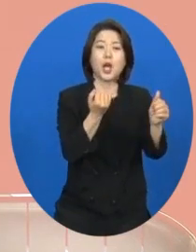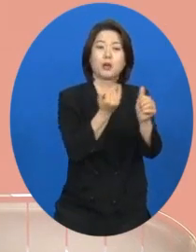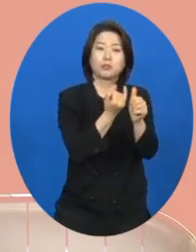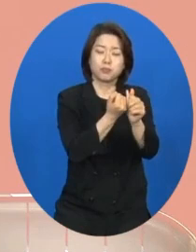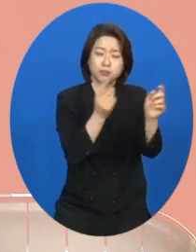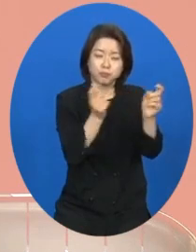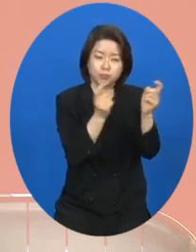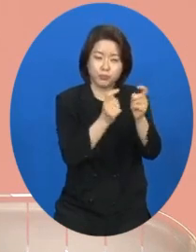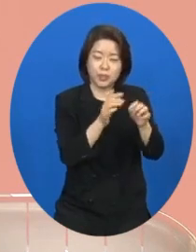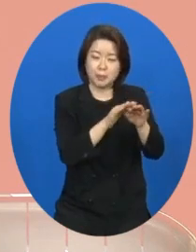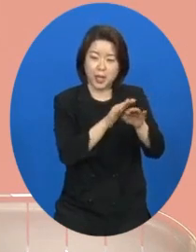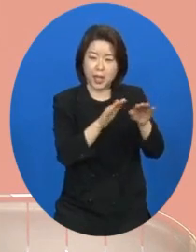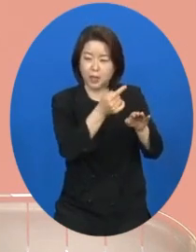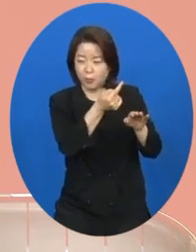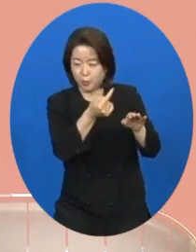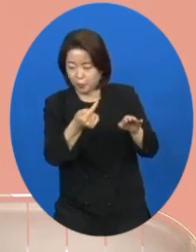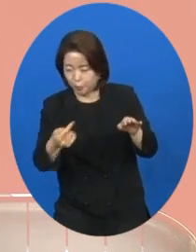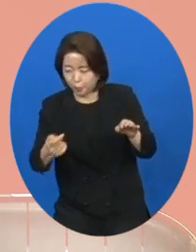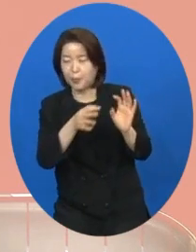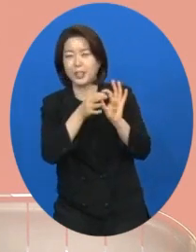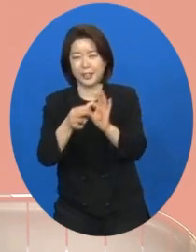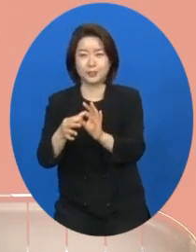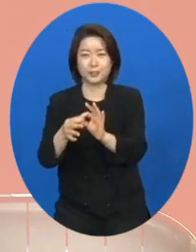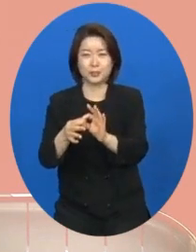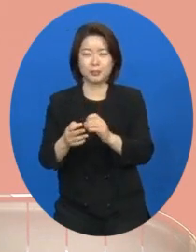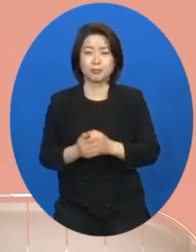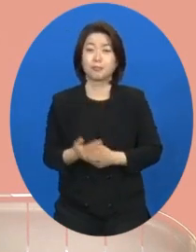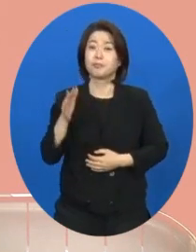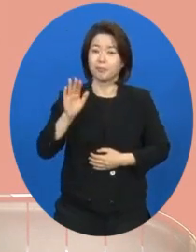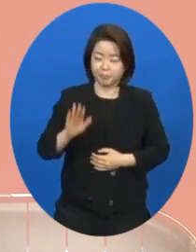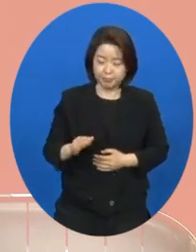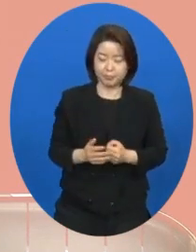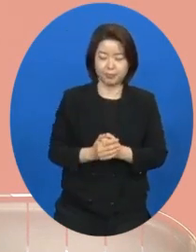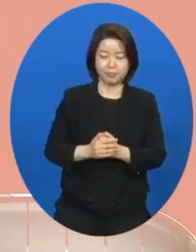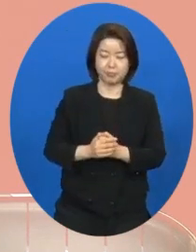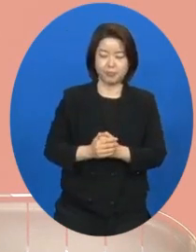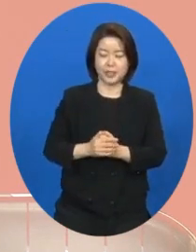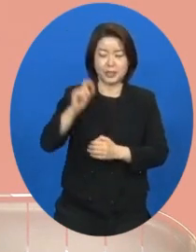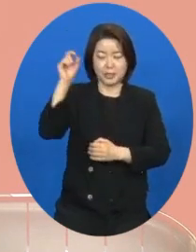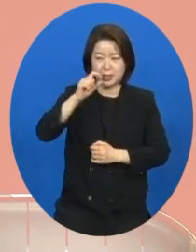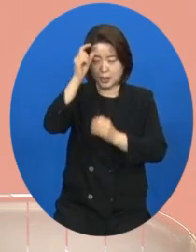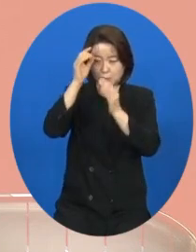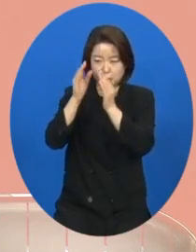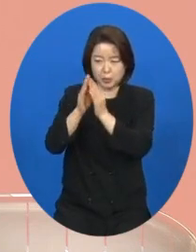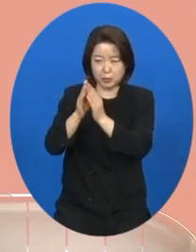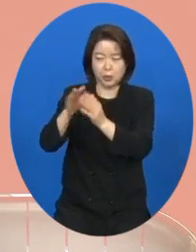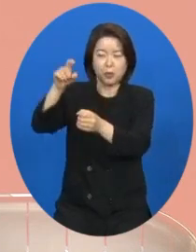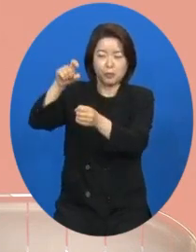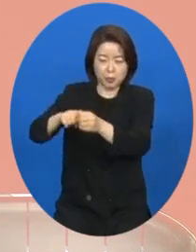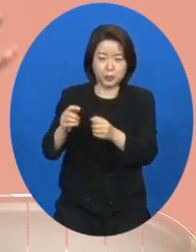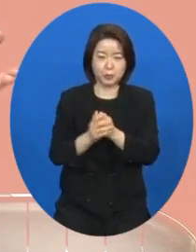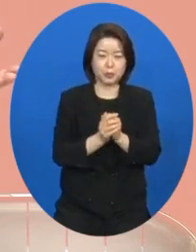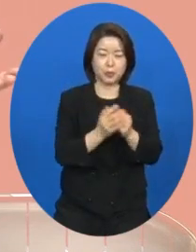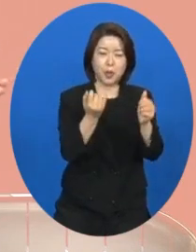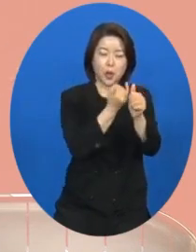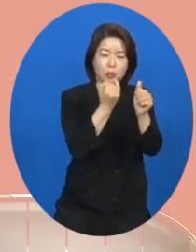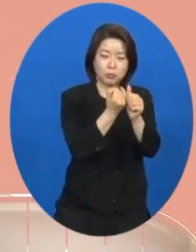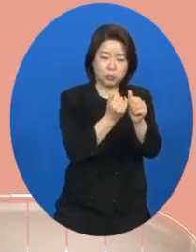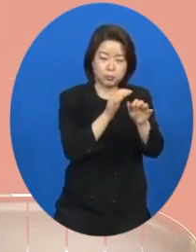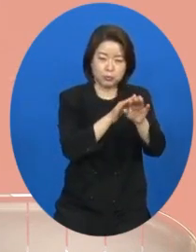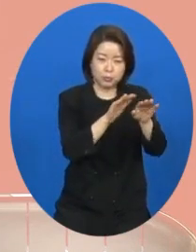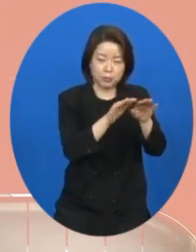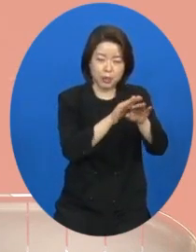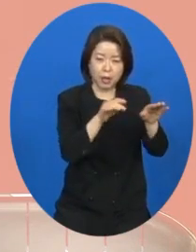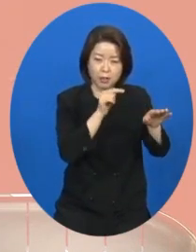왔어요. 근데 이 새벽기도 때문에 부부싸움의 문제를 해결하는 정도 가지고 가정의 복이다